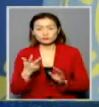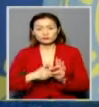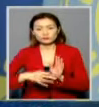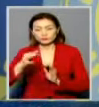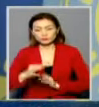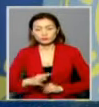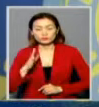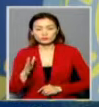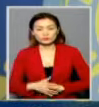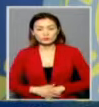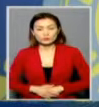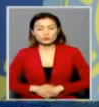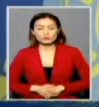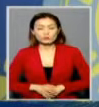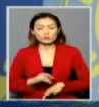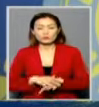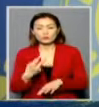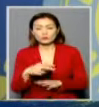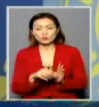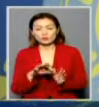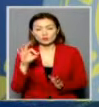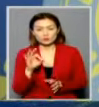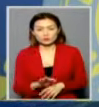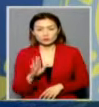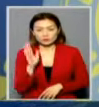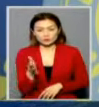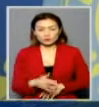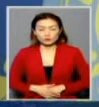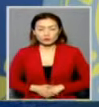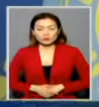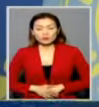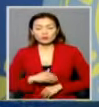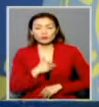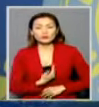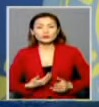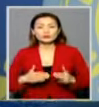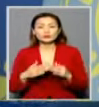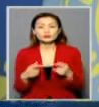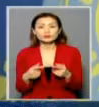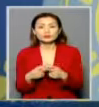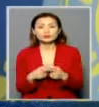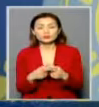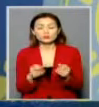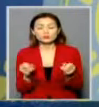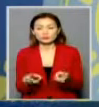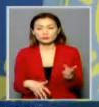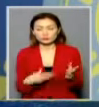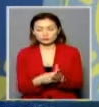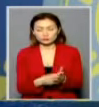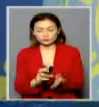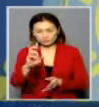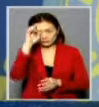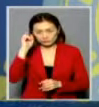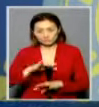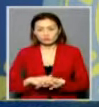80% бөлінсе, жергілікті бюджеттен 20% құрайтын болады. Жеке тұрғын үй қорына жалға алынған тұрғын үй үшін төлемдердің мемлекеттік